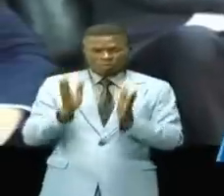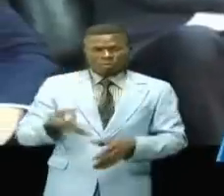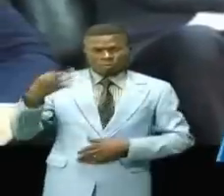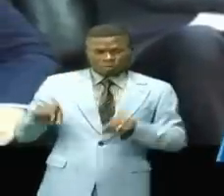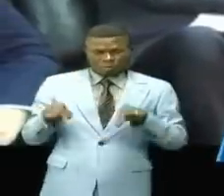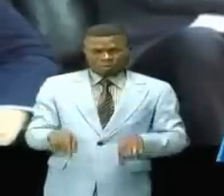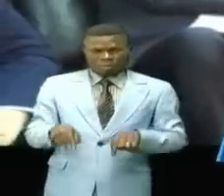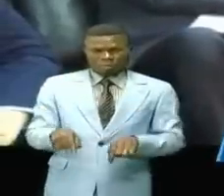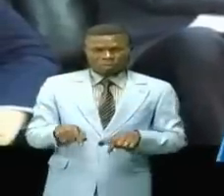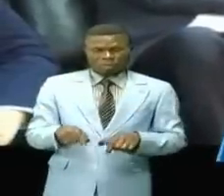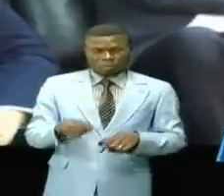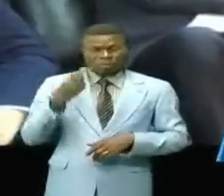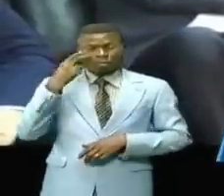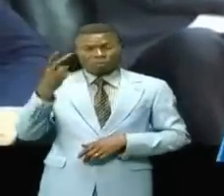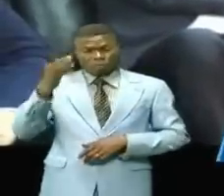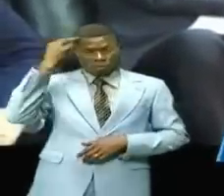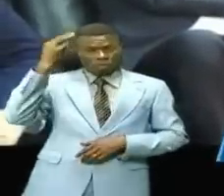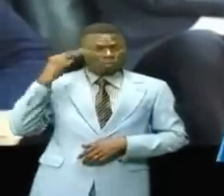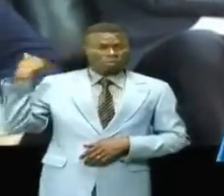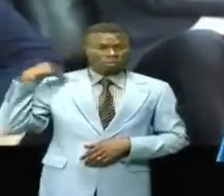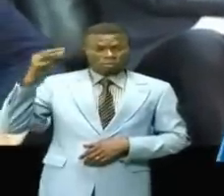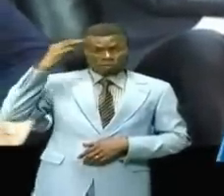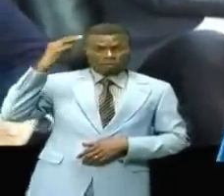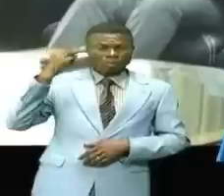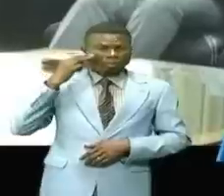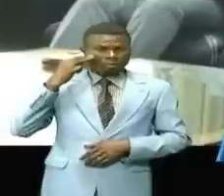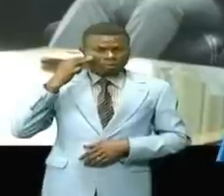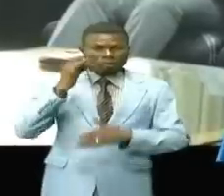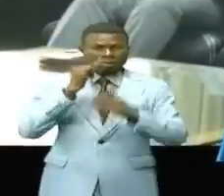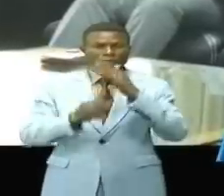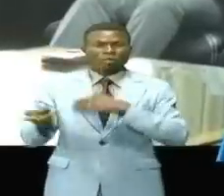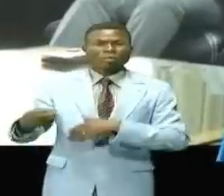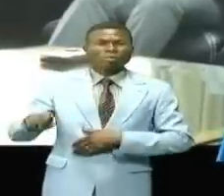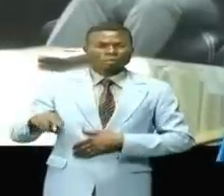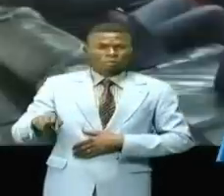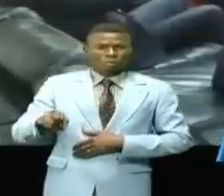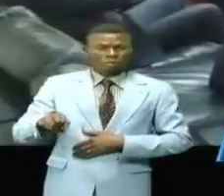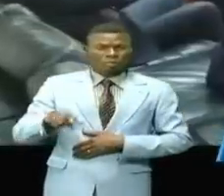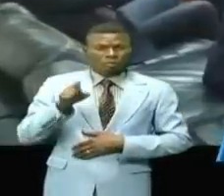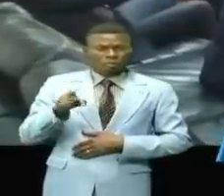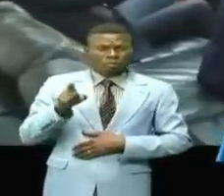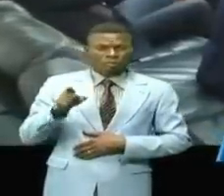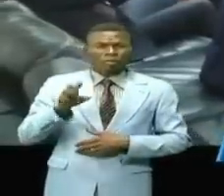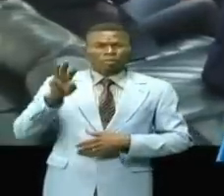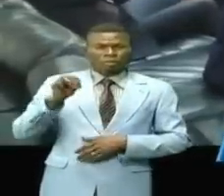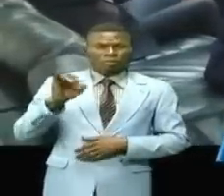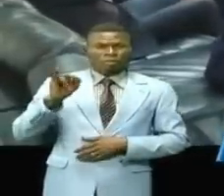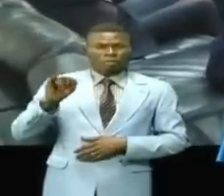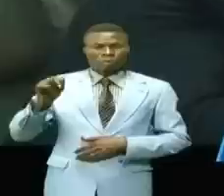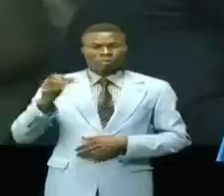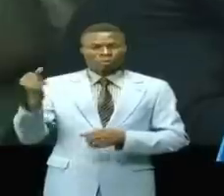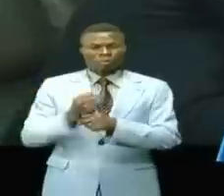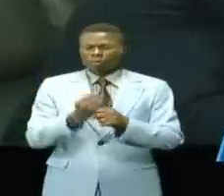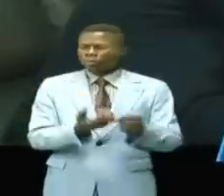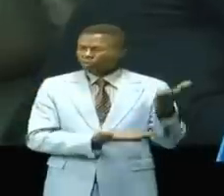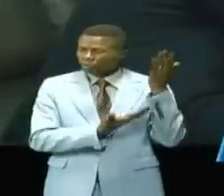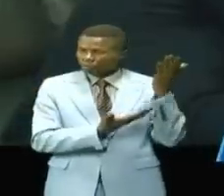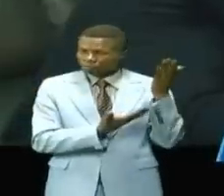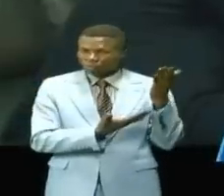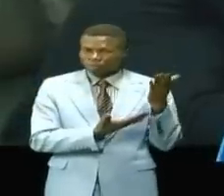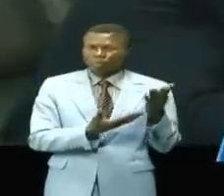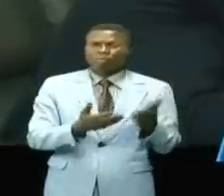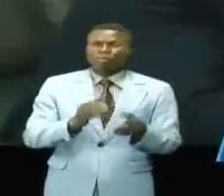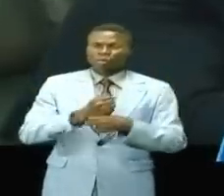Aubert, estime que le ministre d'État, ministre de l'intégration régionale, Antipas Mboussa Nyamwisi, a un rôle majeur à jouer dans